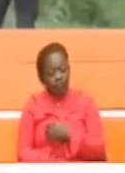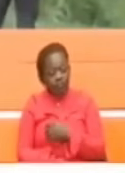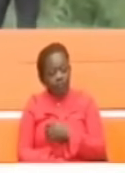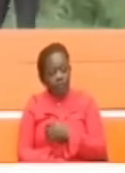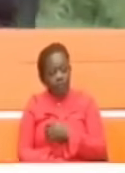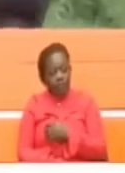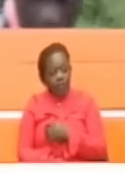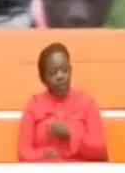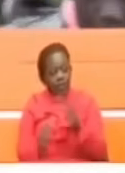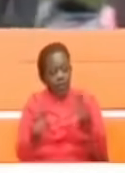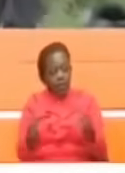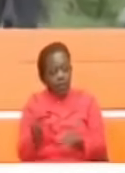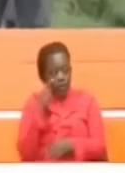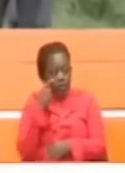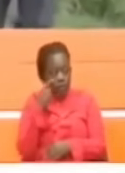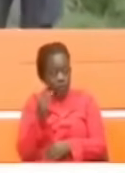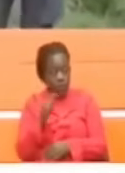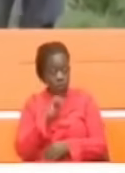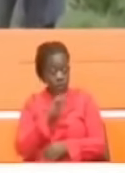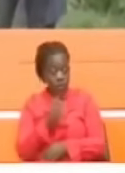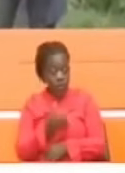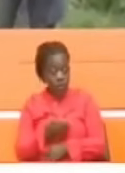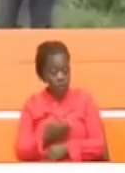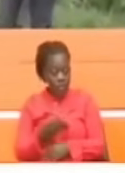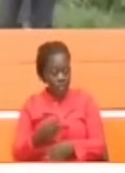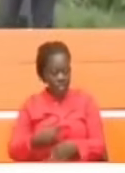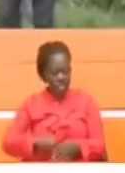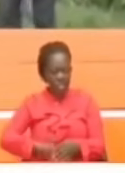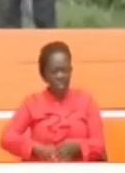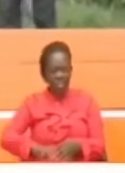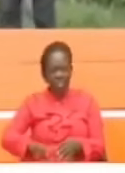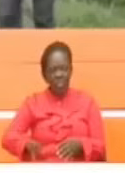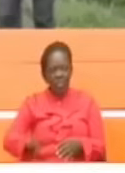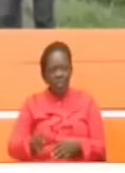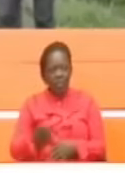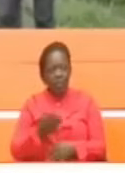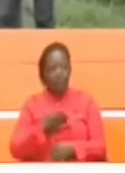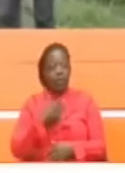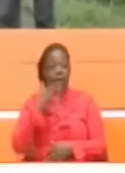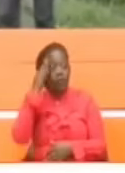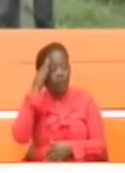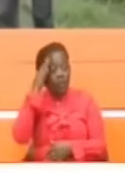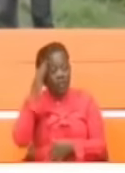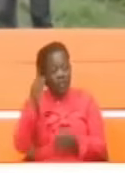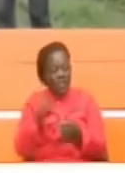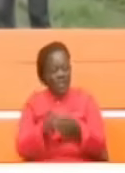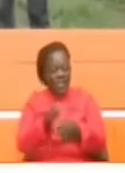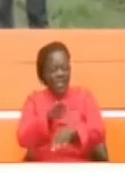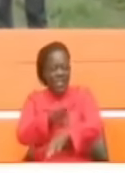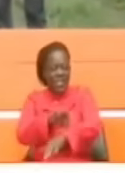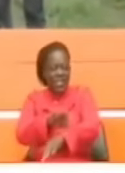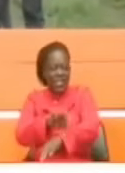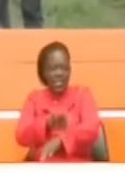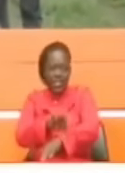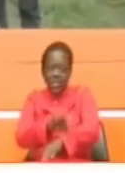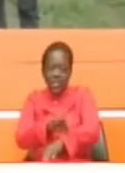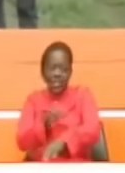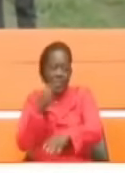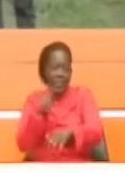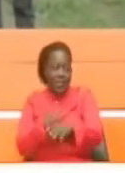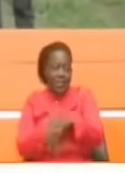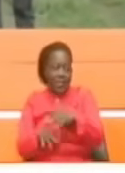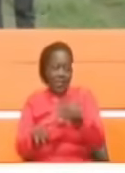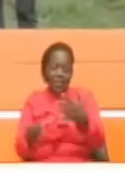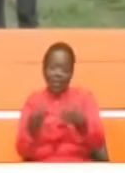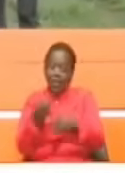omulingo nsangire omukazi nyakyaito yenda akasigazaho omutwe bakakomaho enyamahali kugamba ngu kampuni